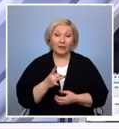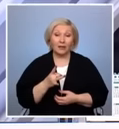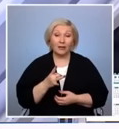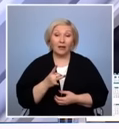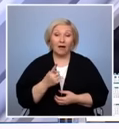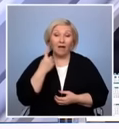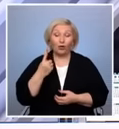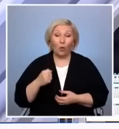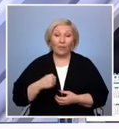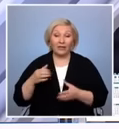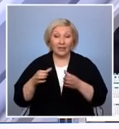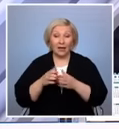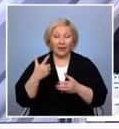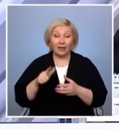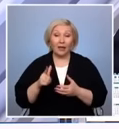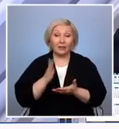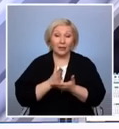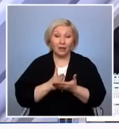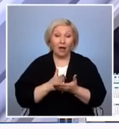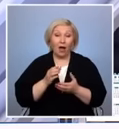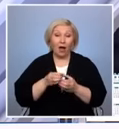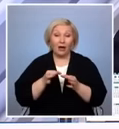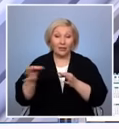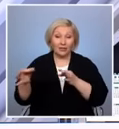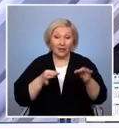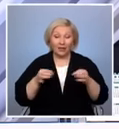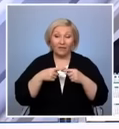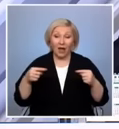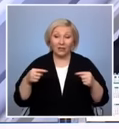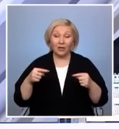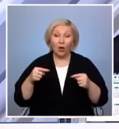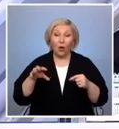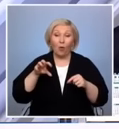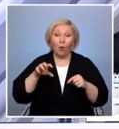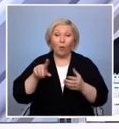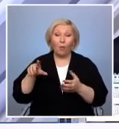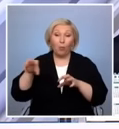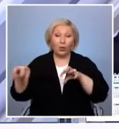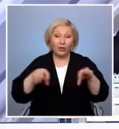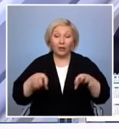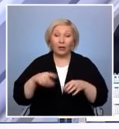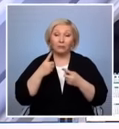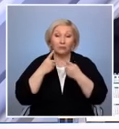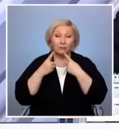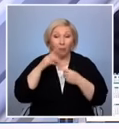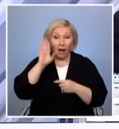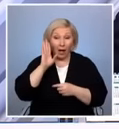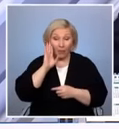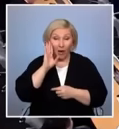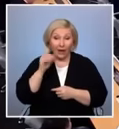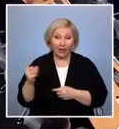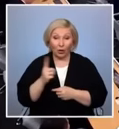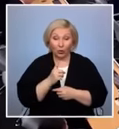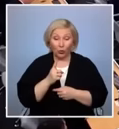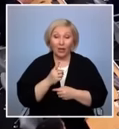второго срока правления в республике Башкортостан у Хабирова может и не случиться. И ведь еще полгодика назад